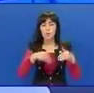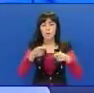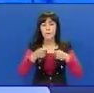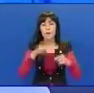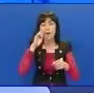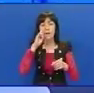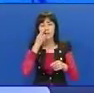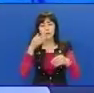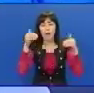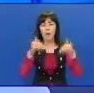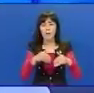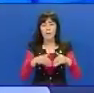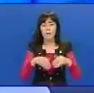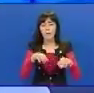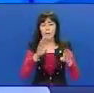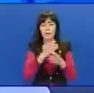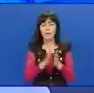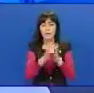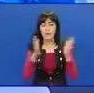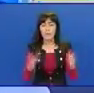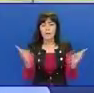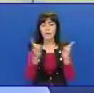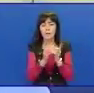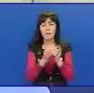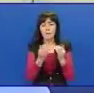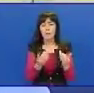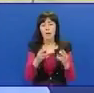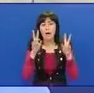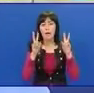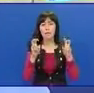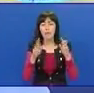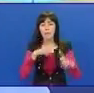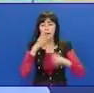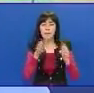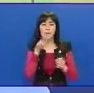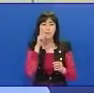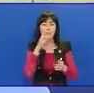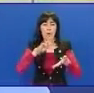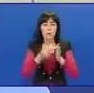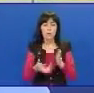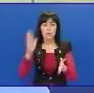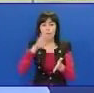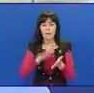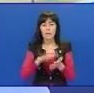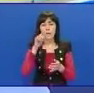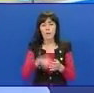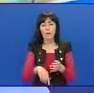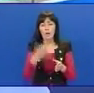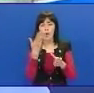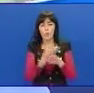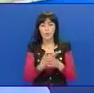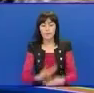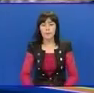Шымкент аграрлы колледжінің оқу өндірістік базасында бас қосты. Тың тақырыпты қаузаған жастардың жобаларымен танысып, оларға бағыт-бағдар